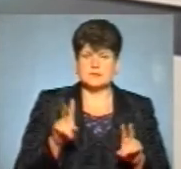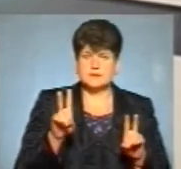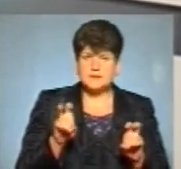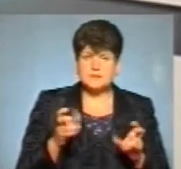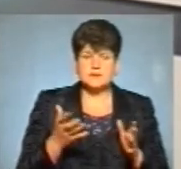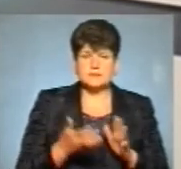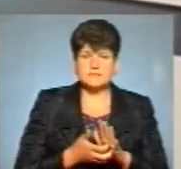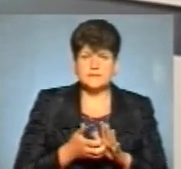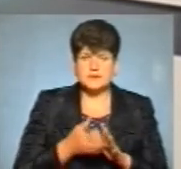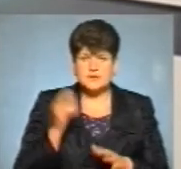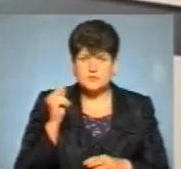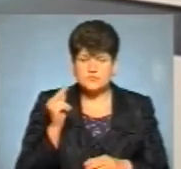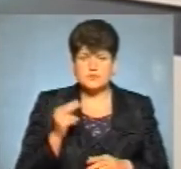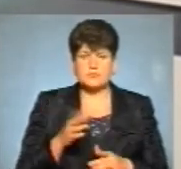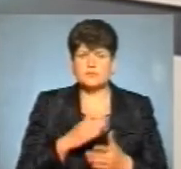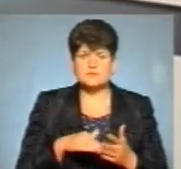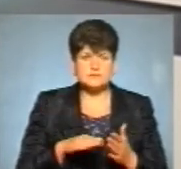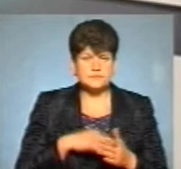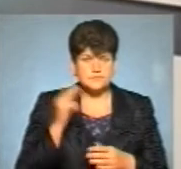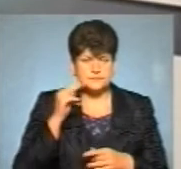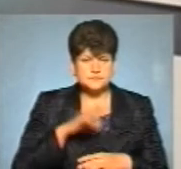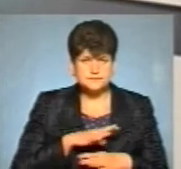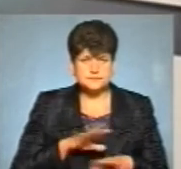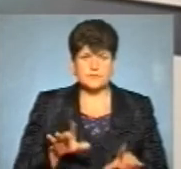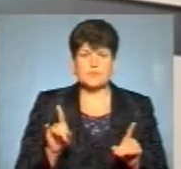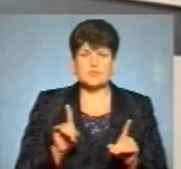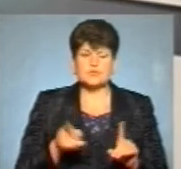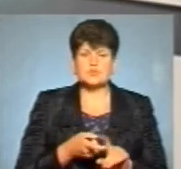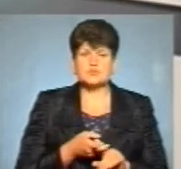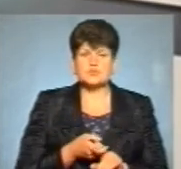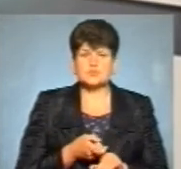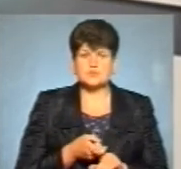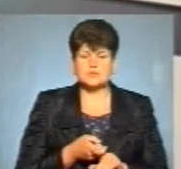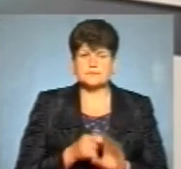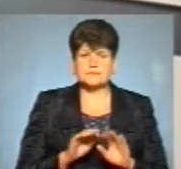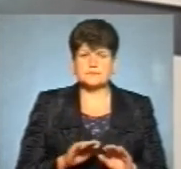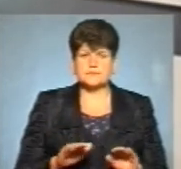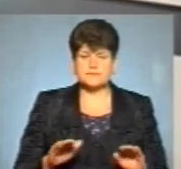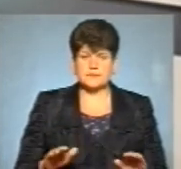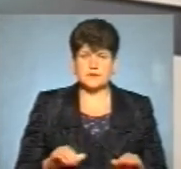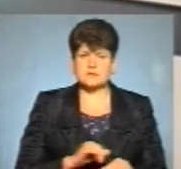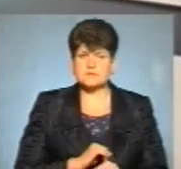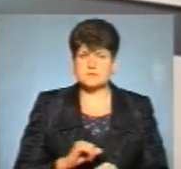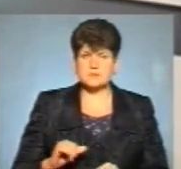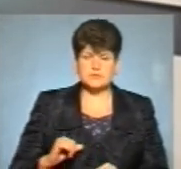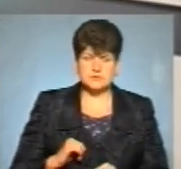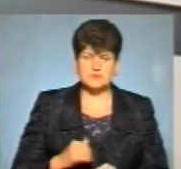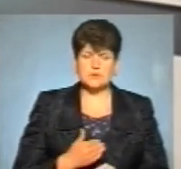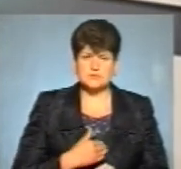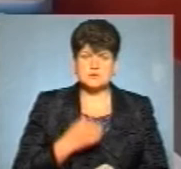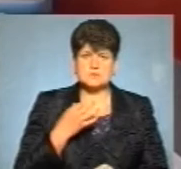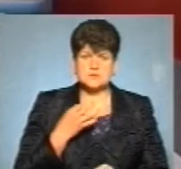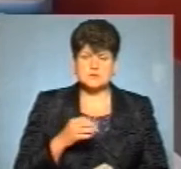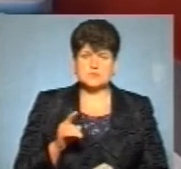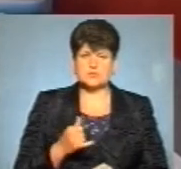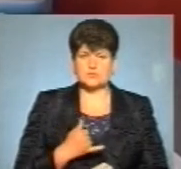не довчили або не вчили взагалі. Що стосується учнів, які самостійно, бо я хочу сказати, що